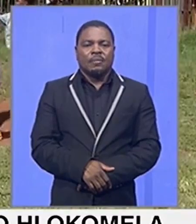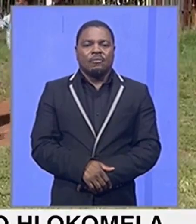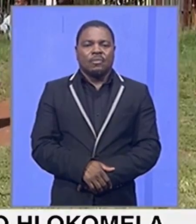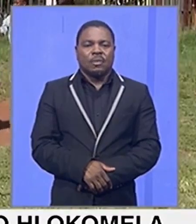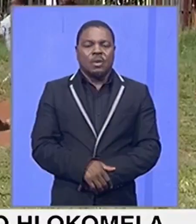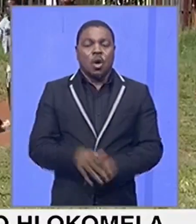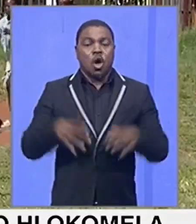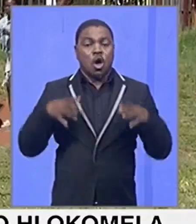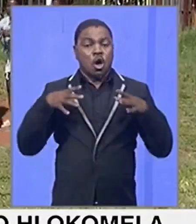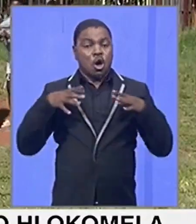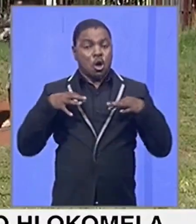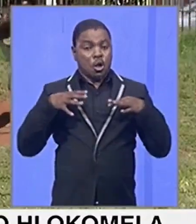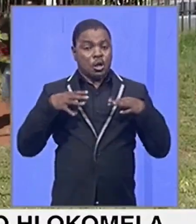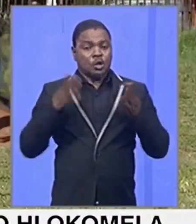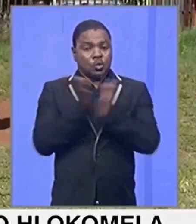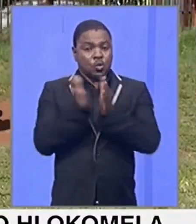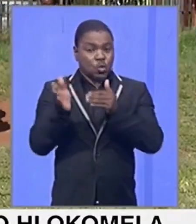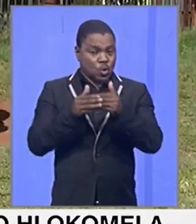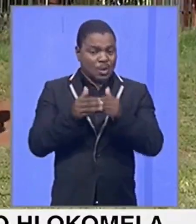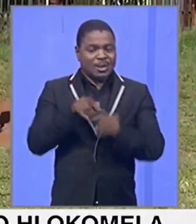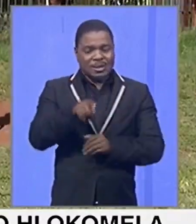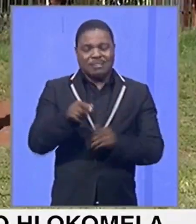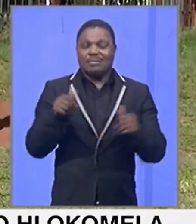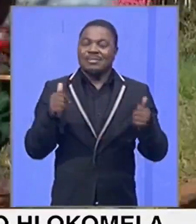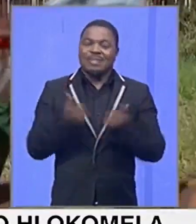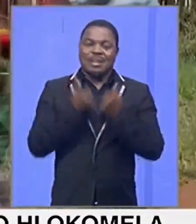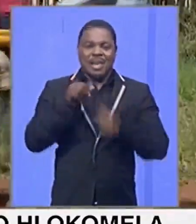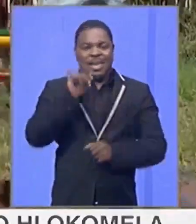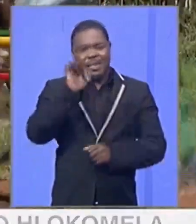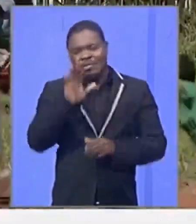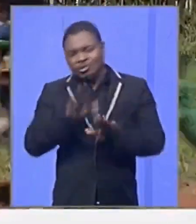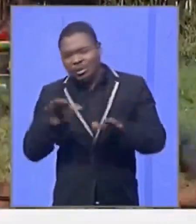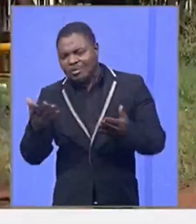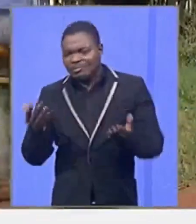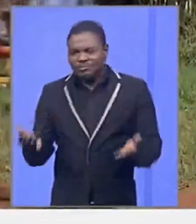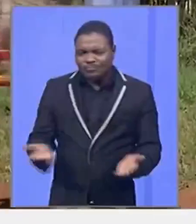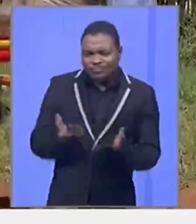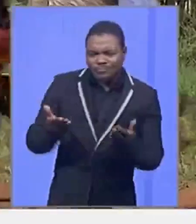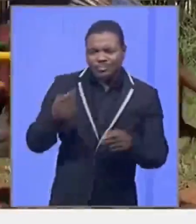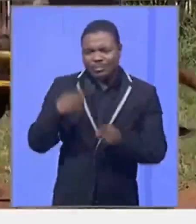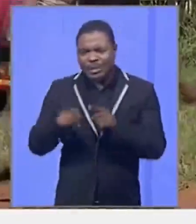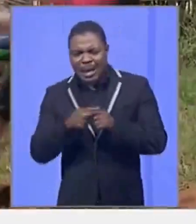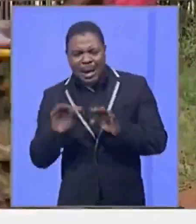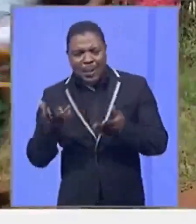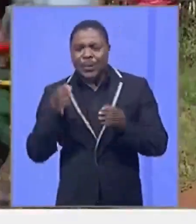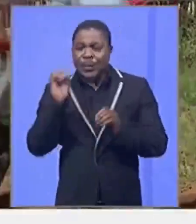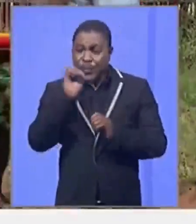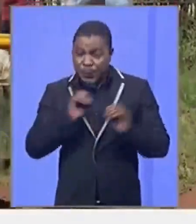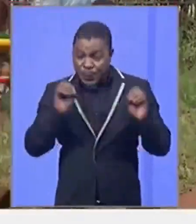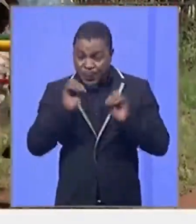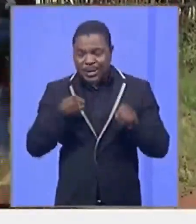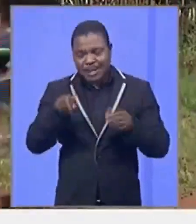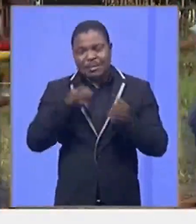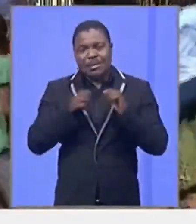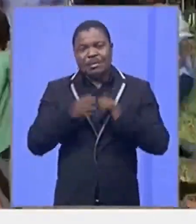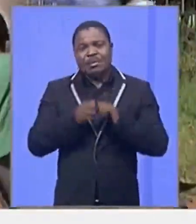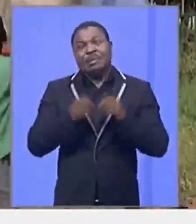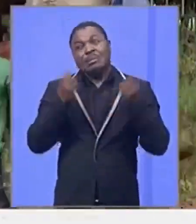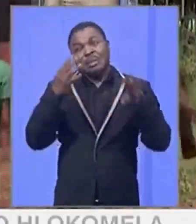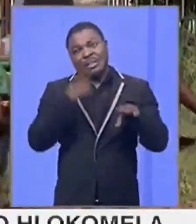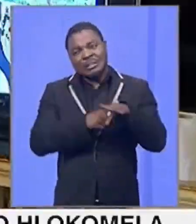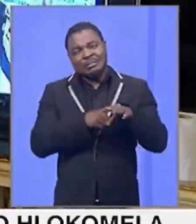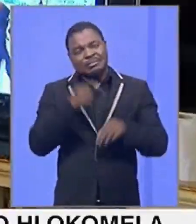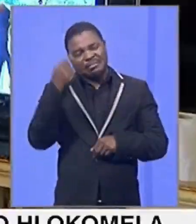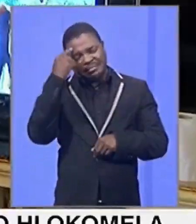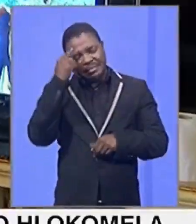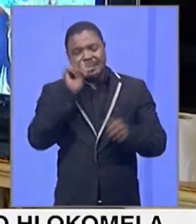Matšatši a maikhutšo e ka ba tlhotlho e kgolo kudu go sena maano a go thabiša bana ka gae. E fela, gantši television ke tharollo